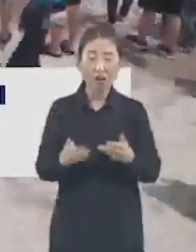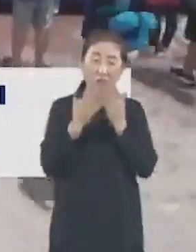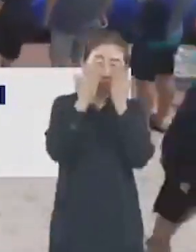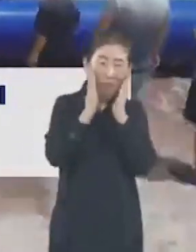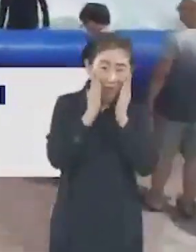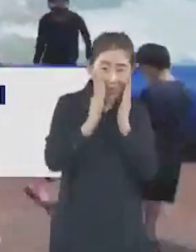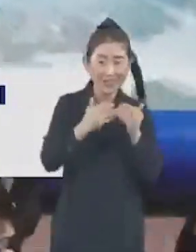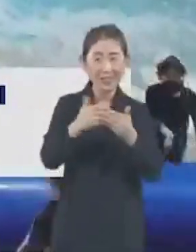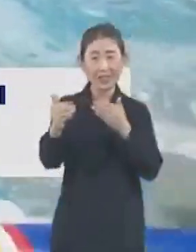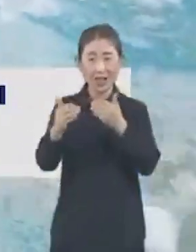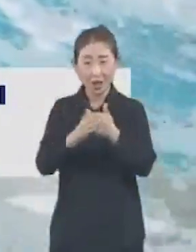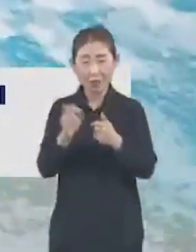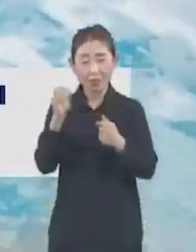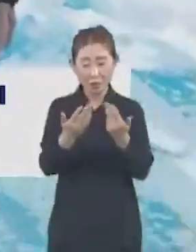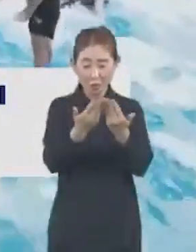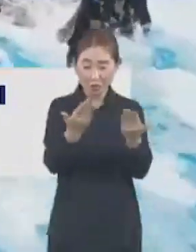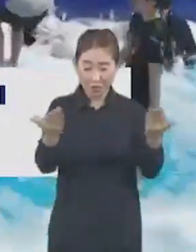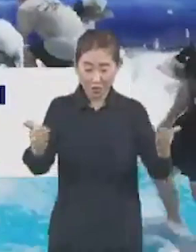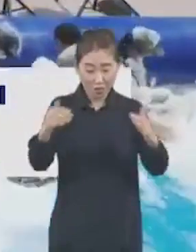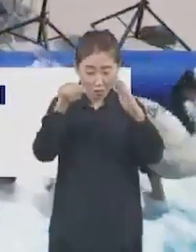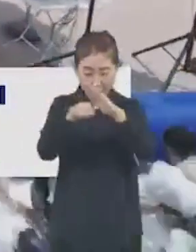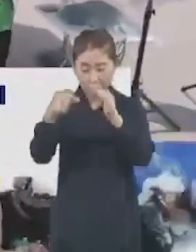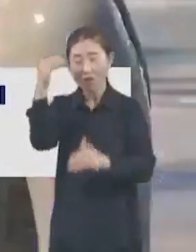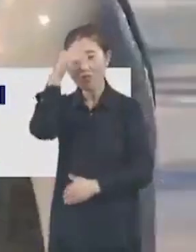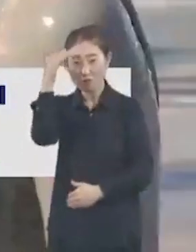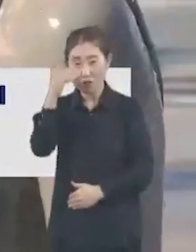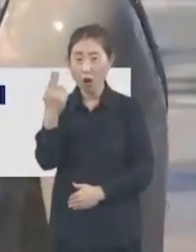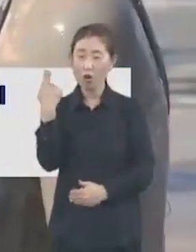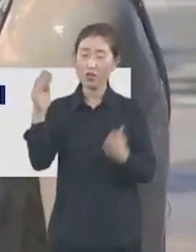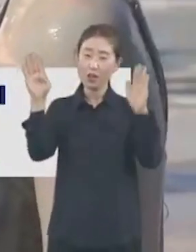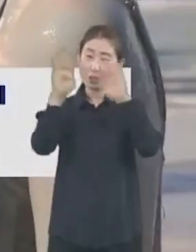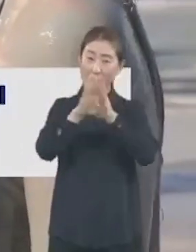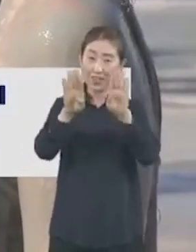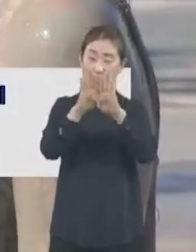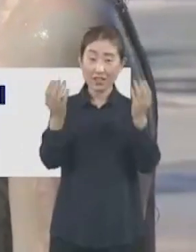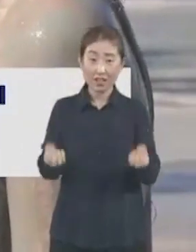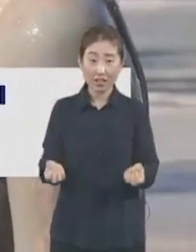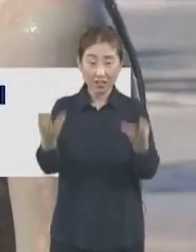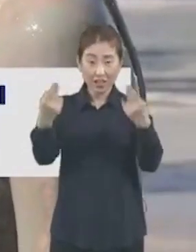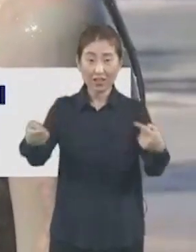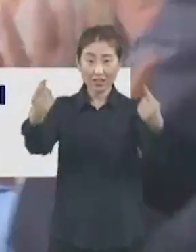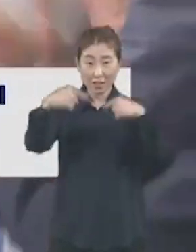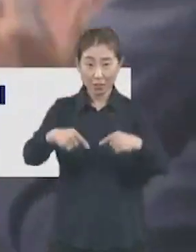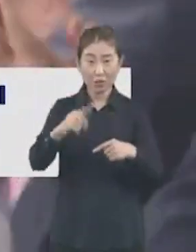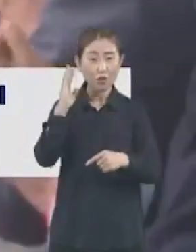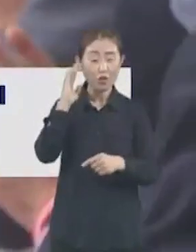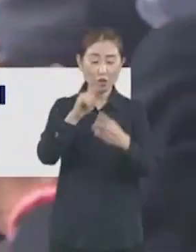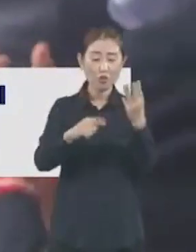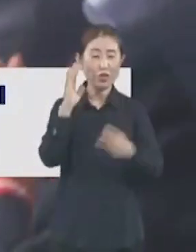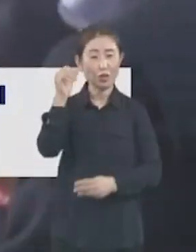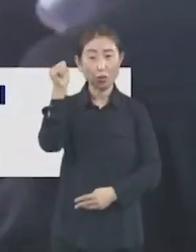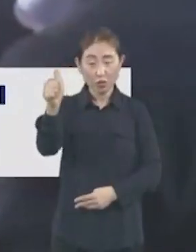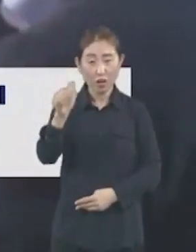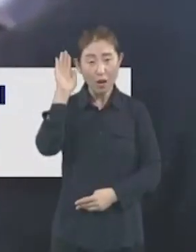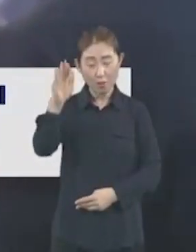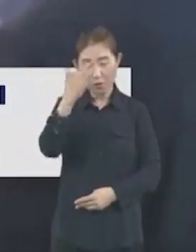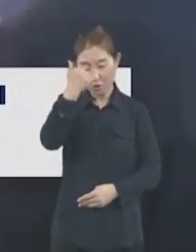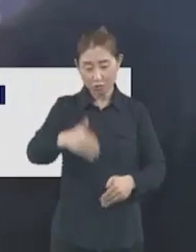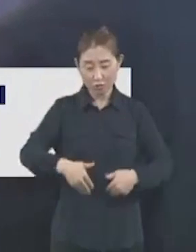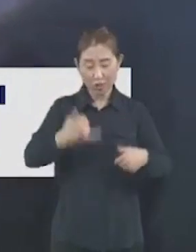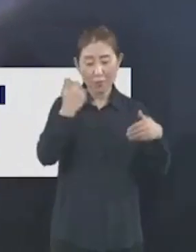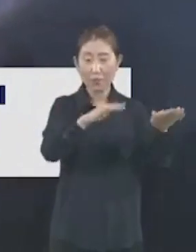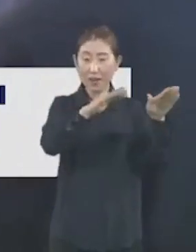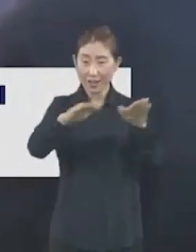체험 행사와 실내외 전시관을 즐기는 가운데 어젯밤 개장식에 참석한 윤석열 대통령은 충남이 해양 바이오